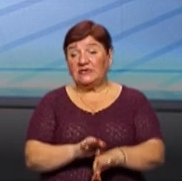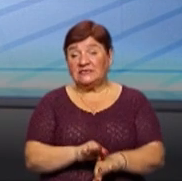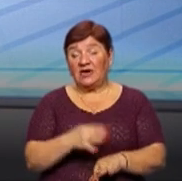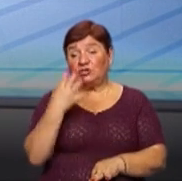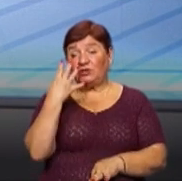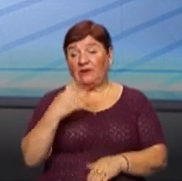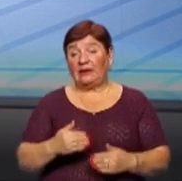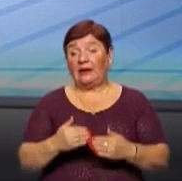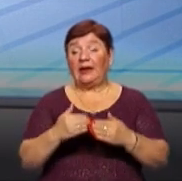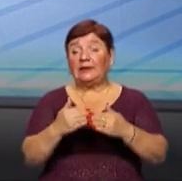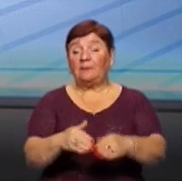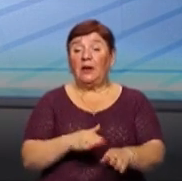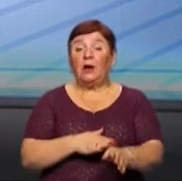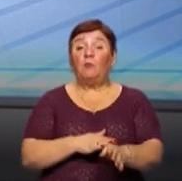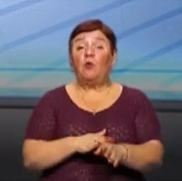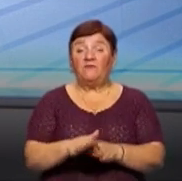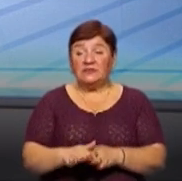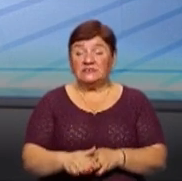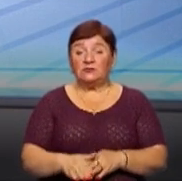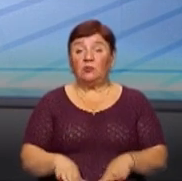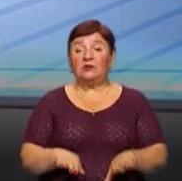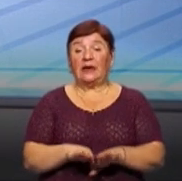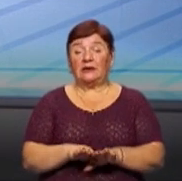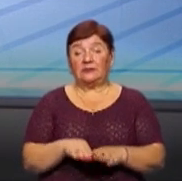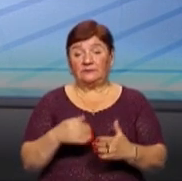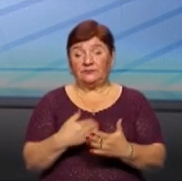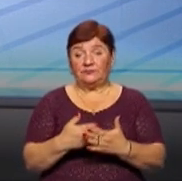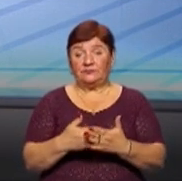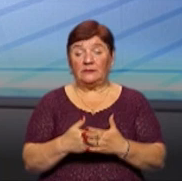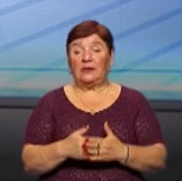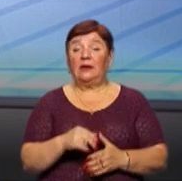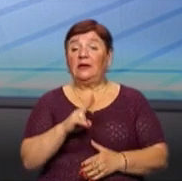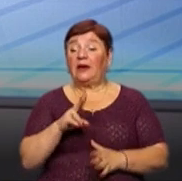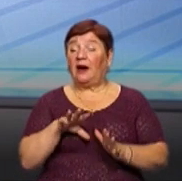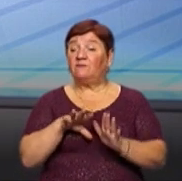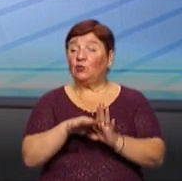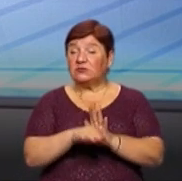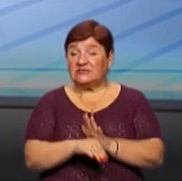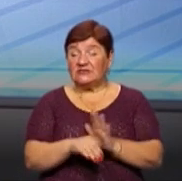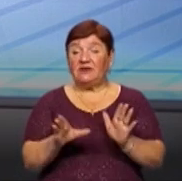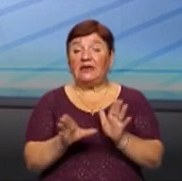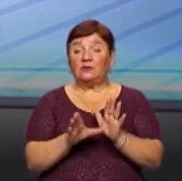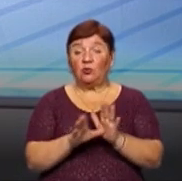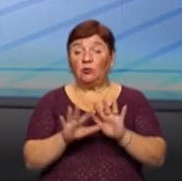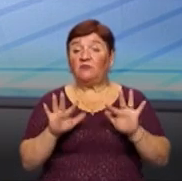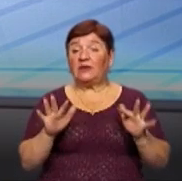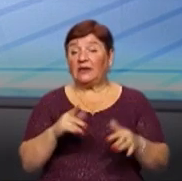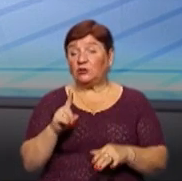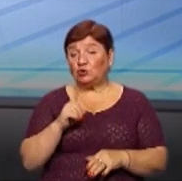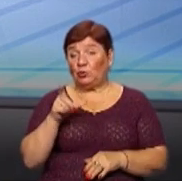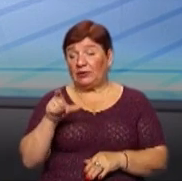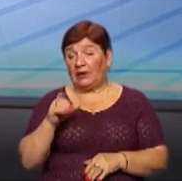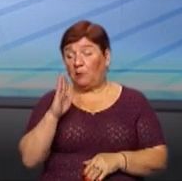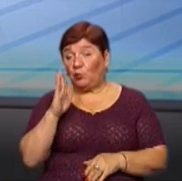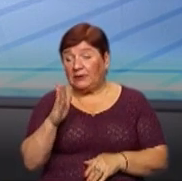четвертий етап, тобто повністю стара, ну так, давня пенсійна справа, яка нами вноситься в електронному варіанті, з таким, що людина буде